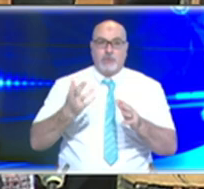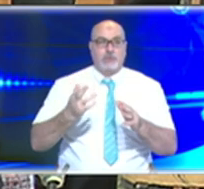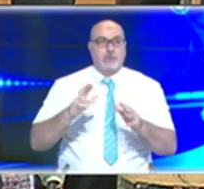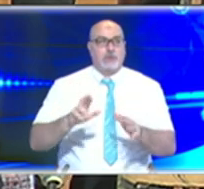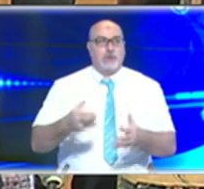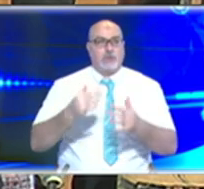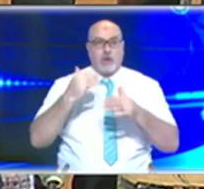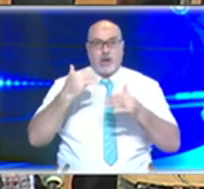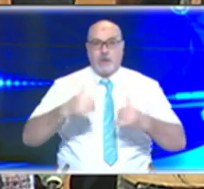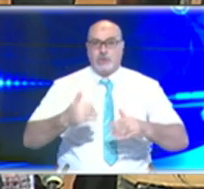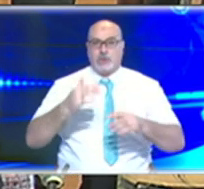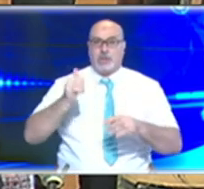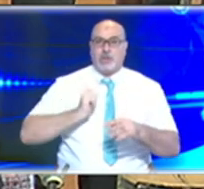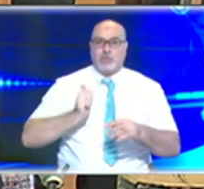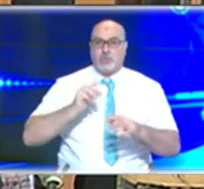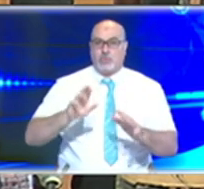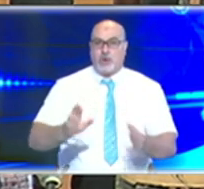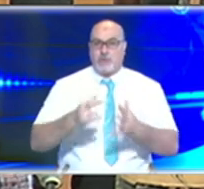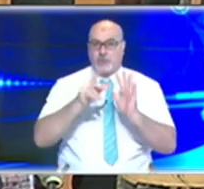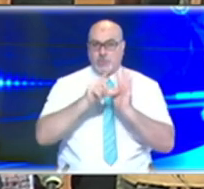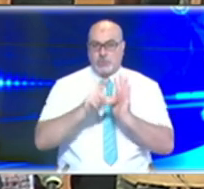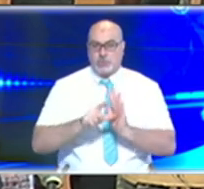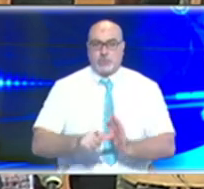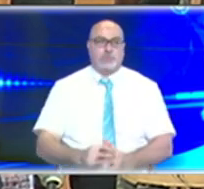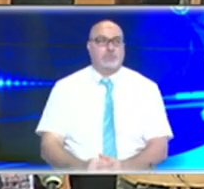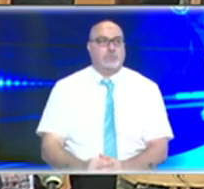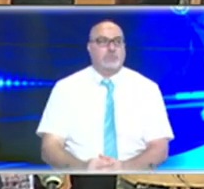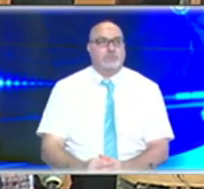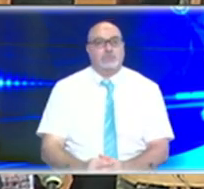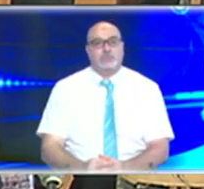شهدتها الجزائر المستقلة في تعديل الدستور،